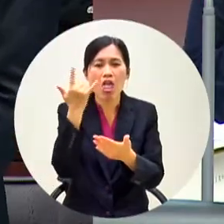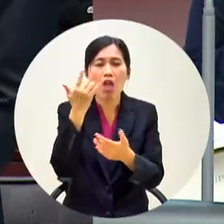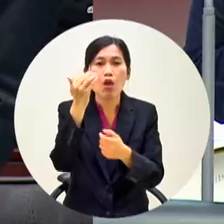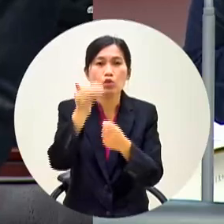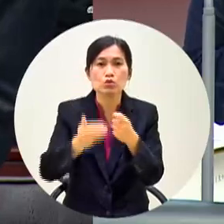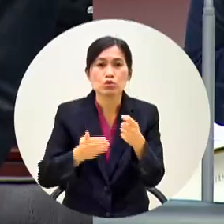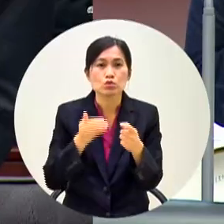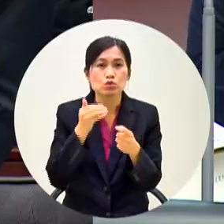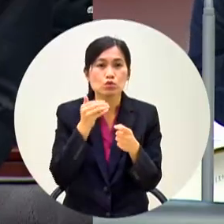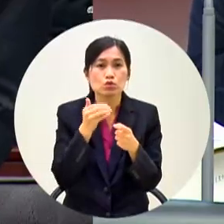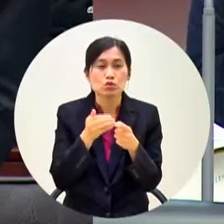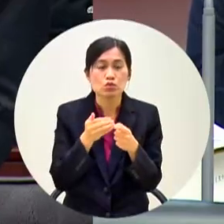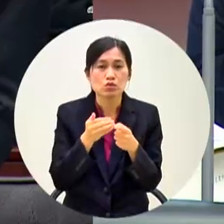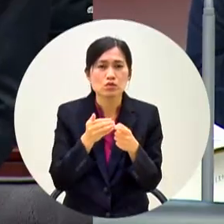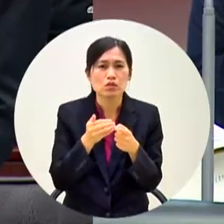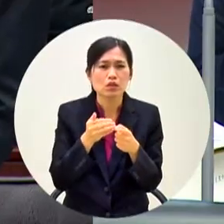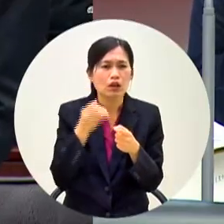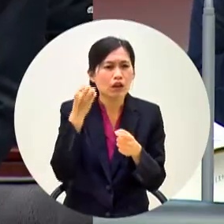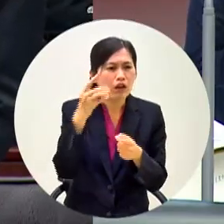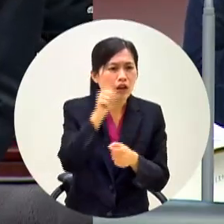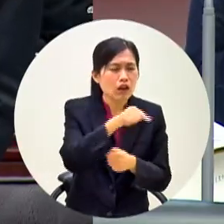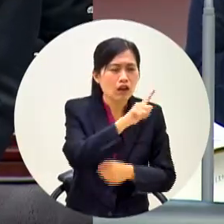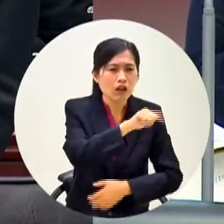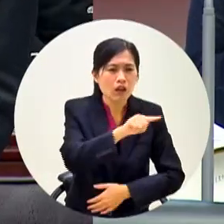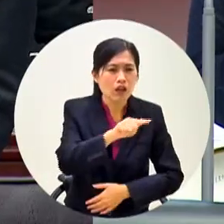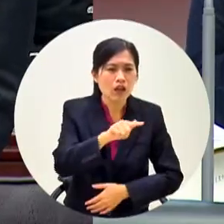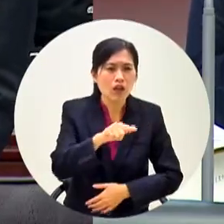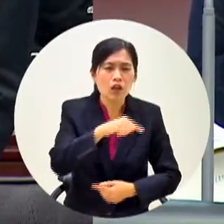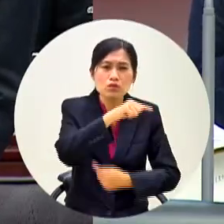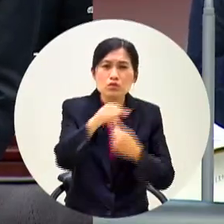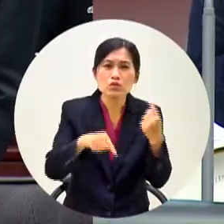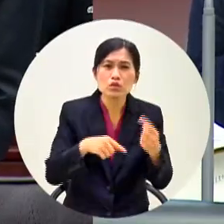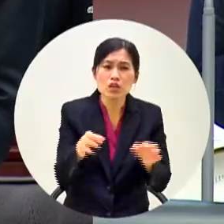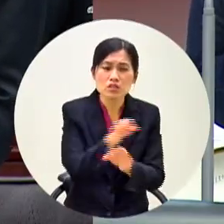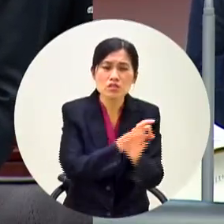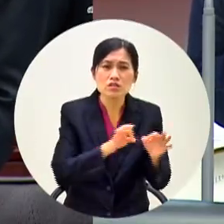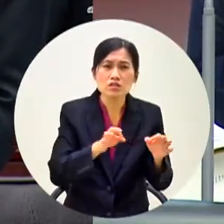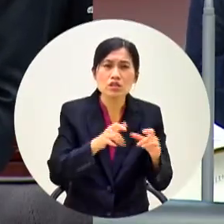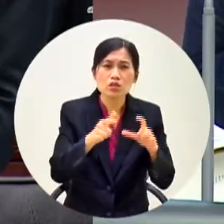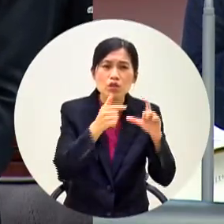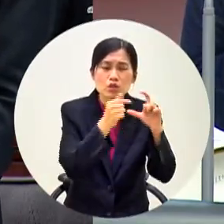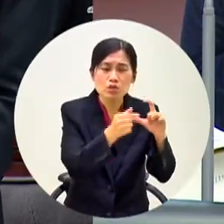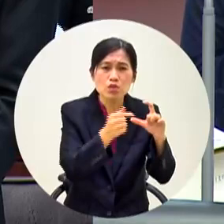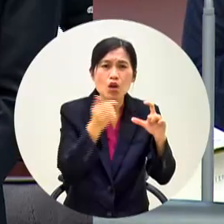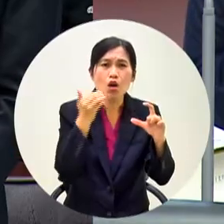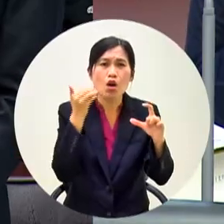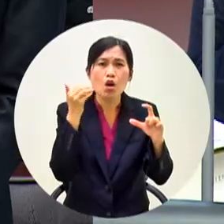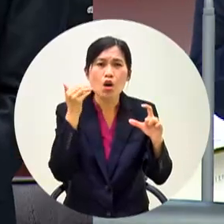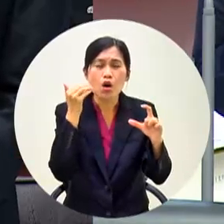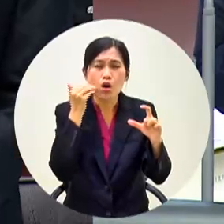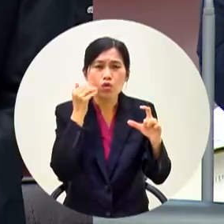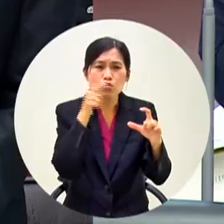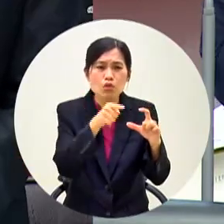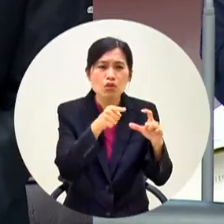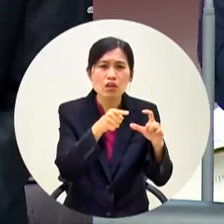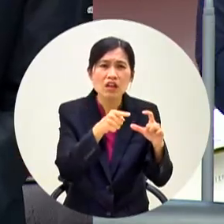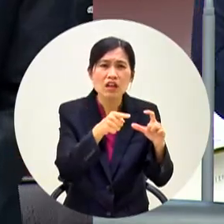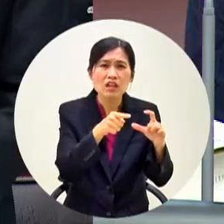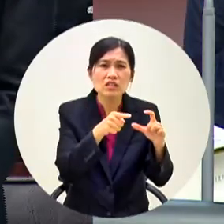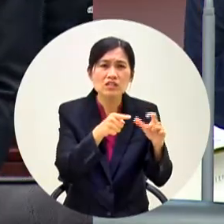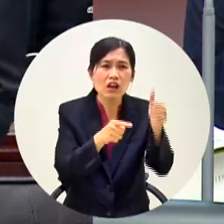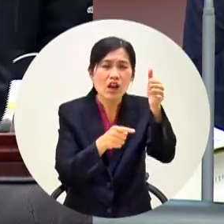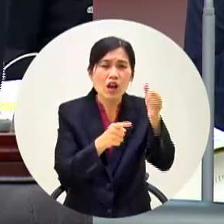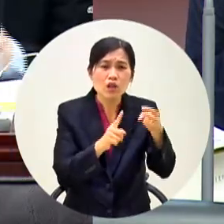新材料循环经济园区还要多久不知道。但是呢如果母计划没过，子计划可以施行吗？可以施行